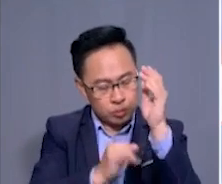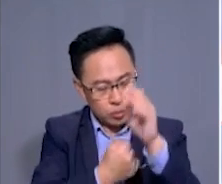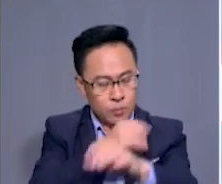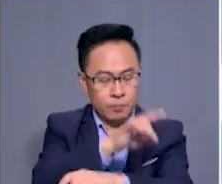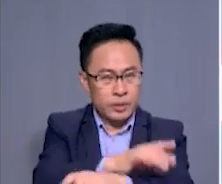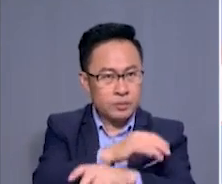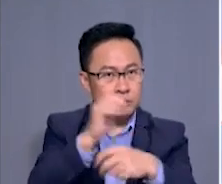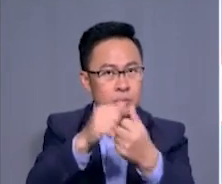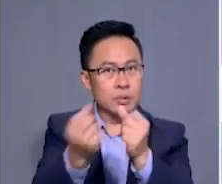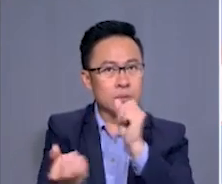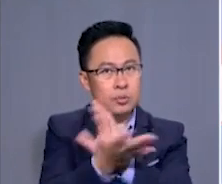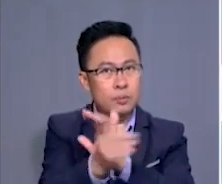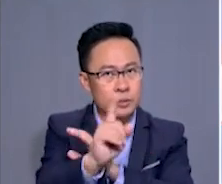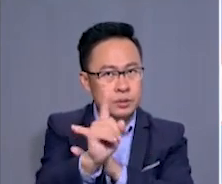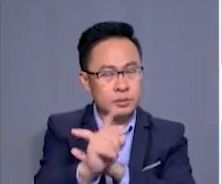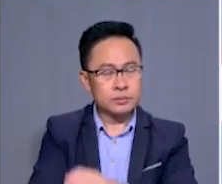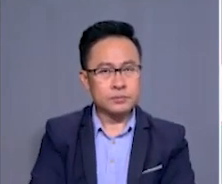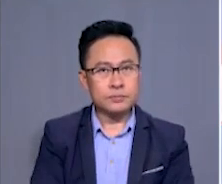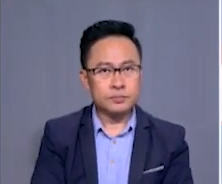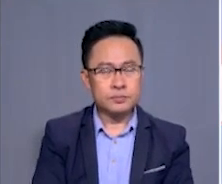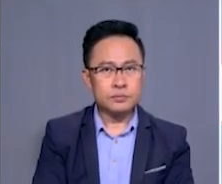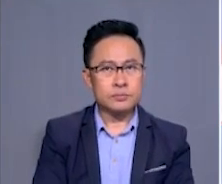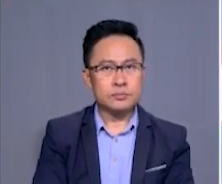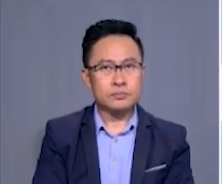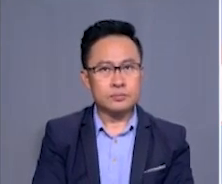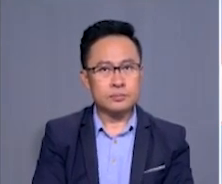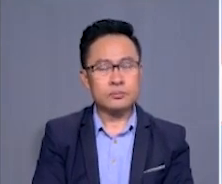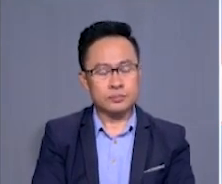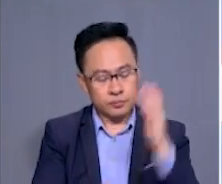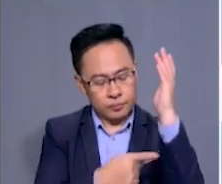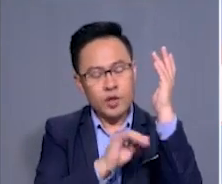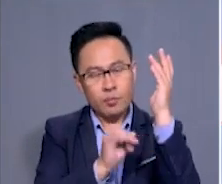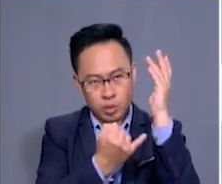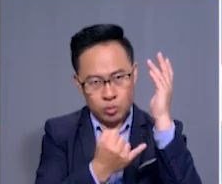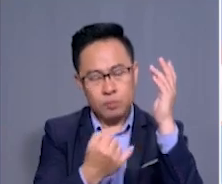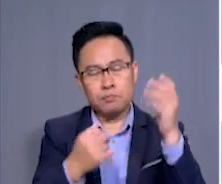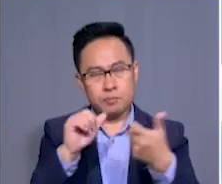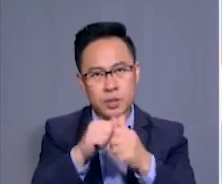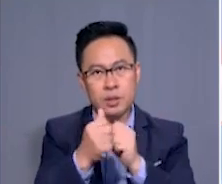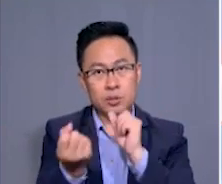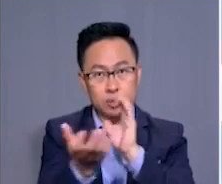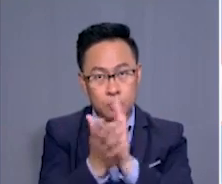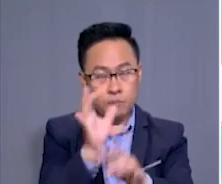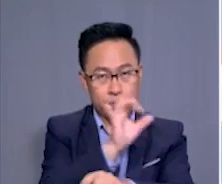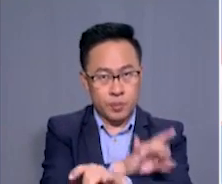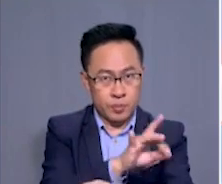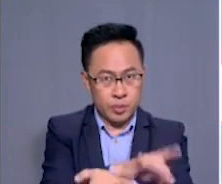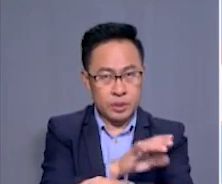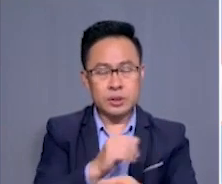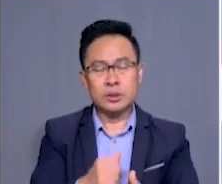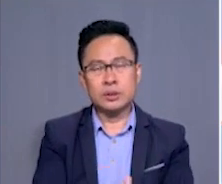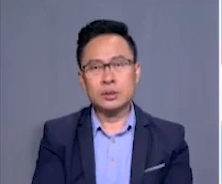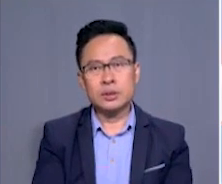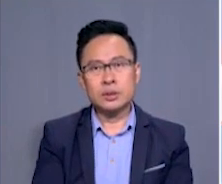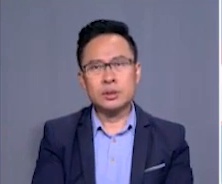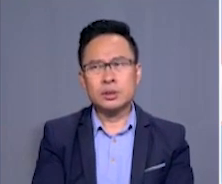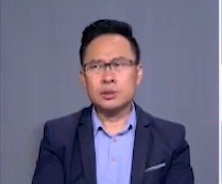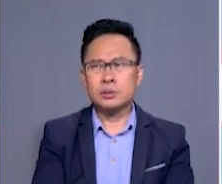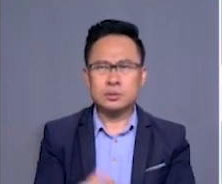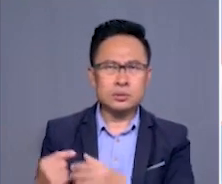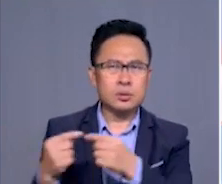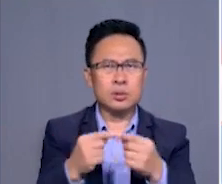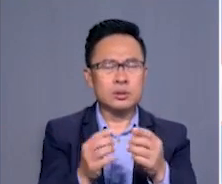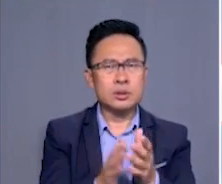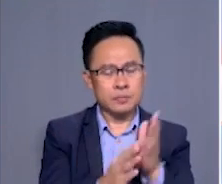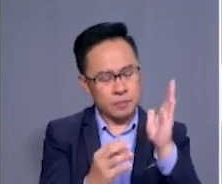ากพายุตัวนี้ไหมฮะ ก็มีจังหวัดประจวบคีรีขันธ์นะเพชรบุรีและอาจจะเลยมา